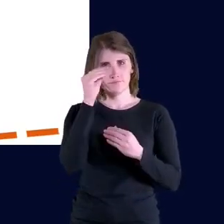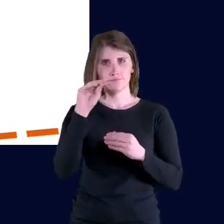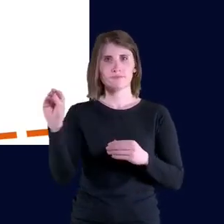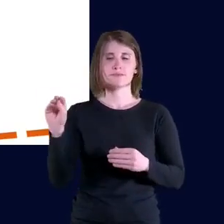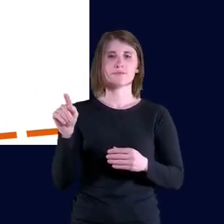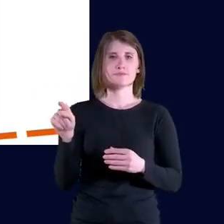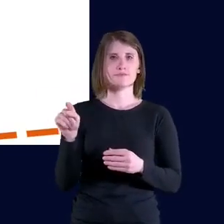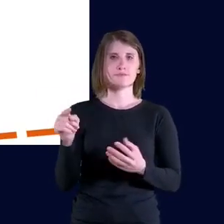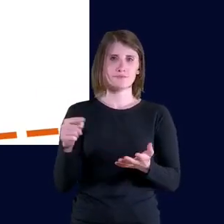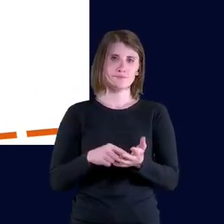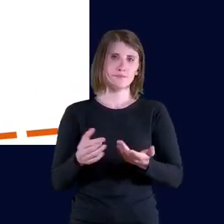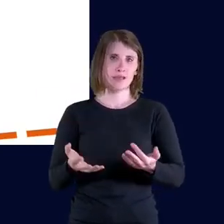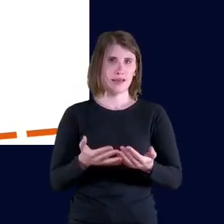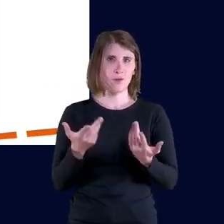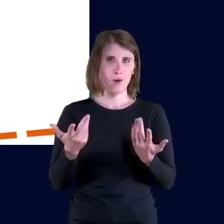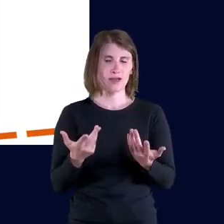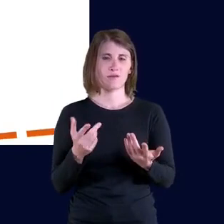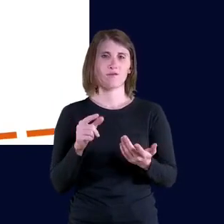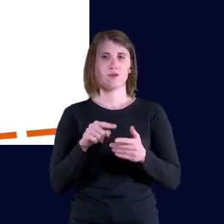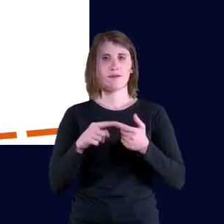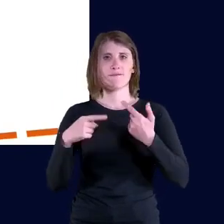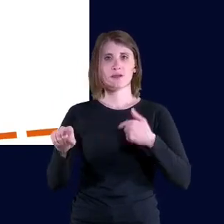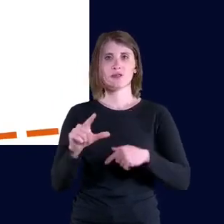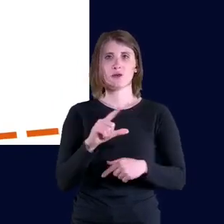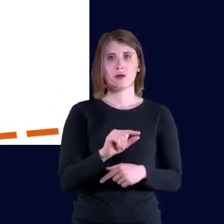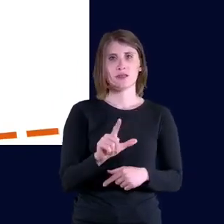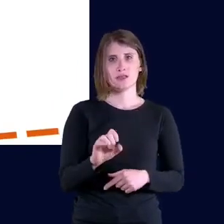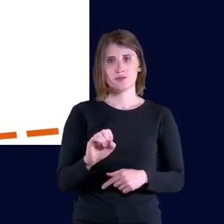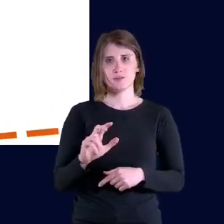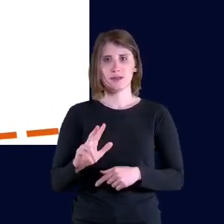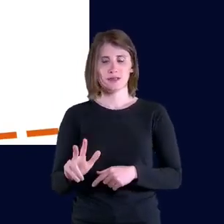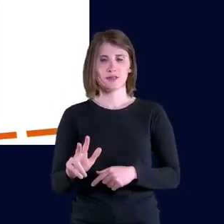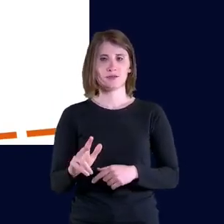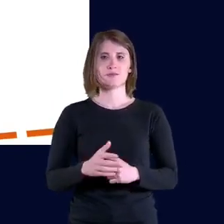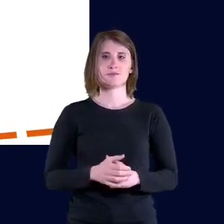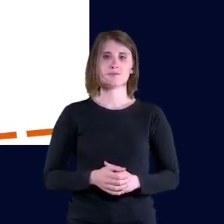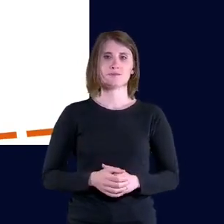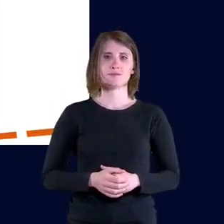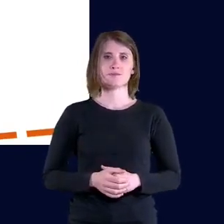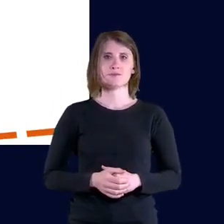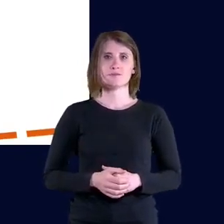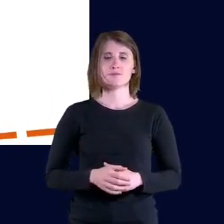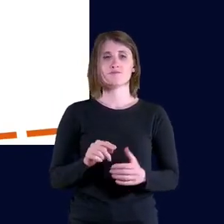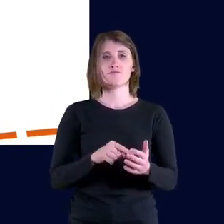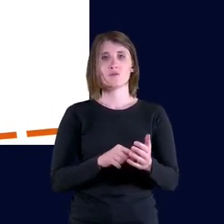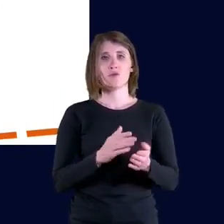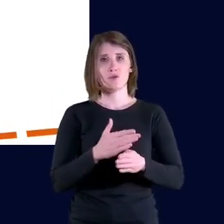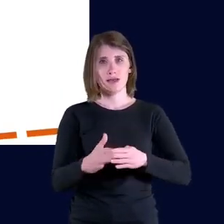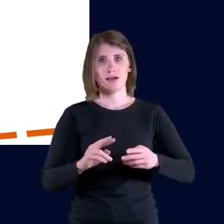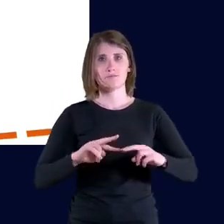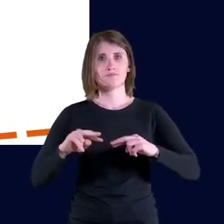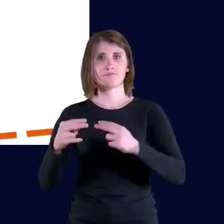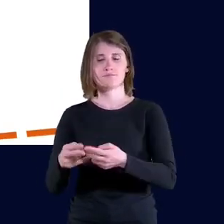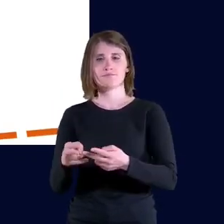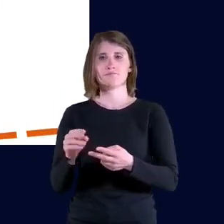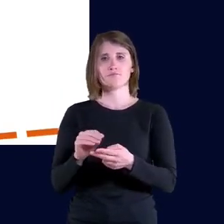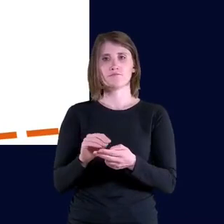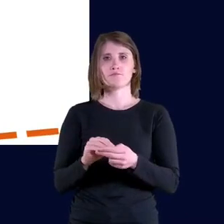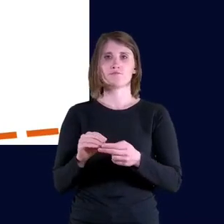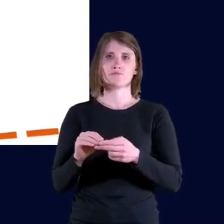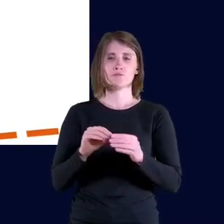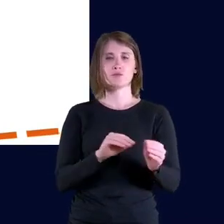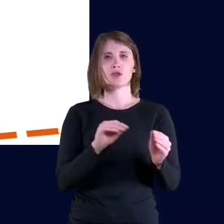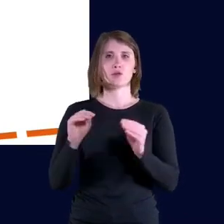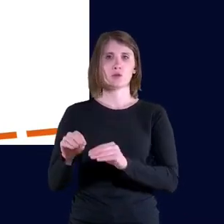możliwość zamieszczenia pliku które będzie zamieszczony właśnie z repozytorium operacji